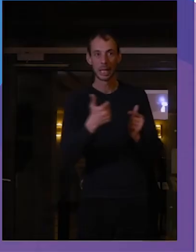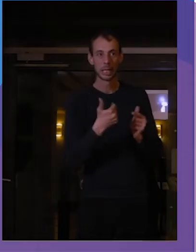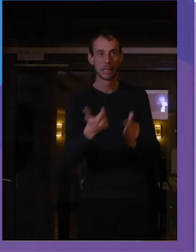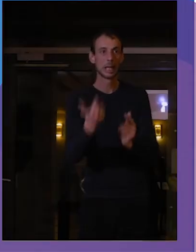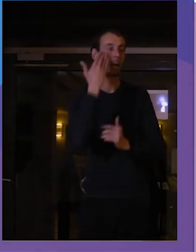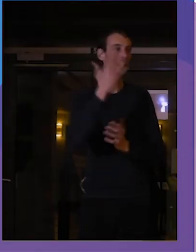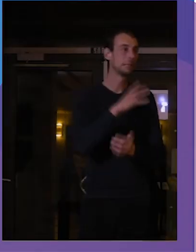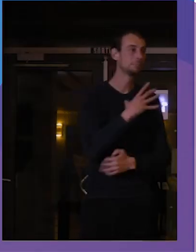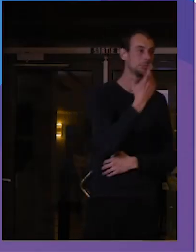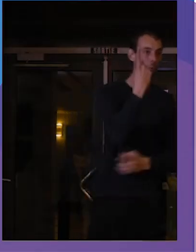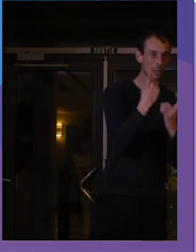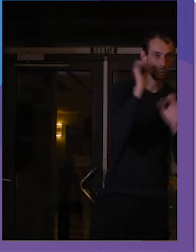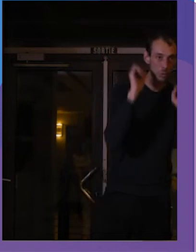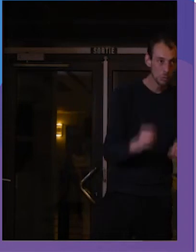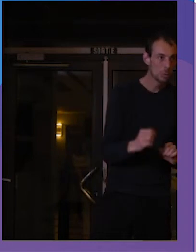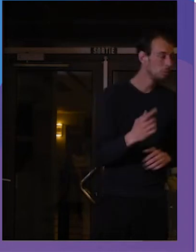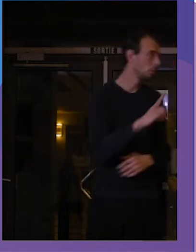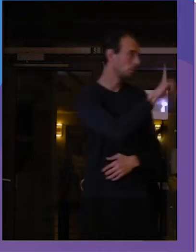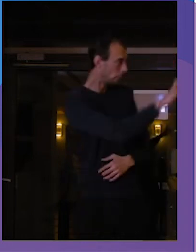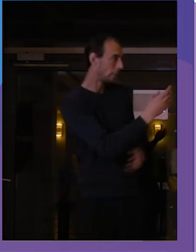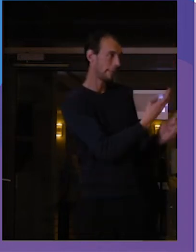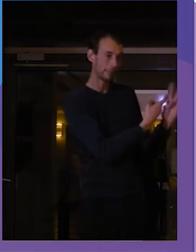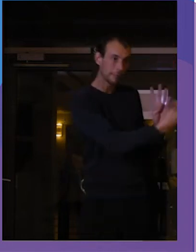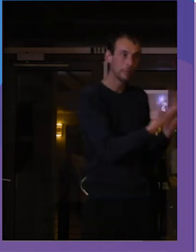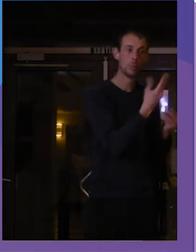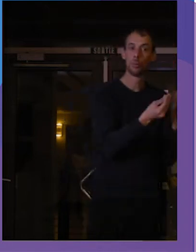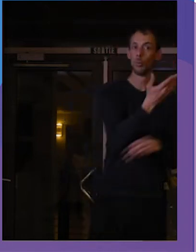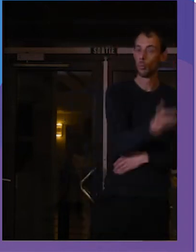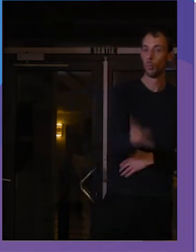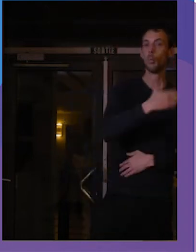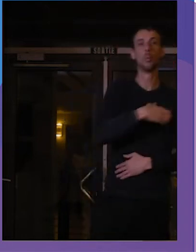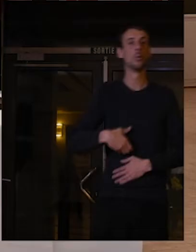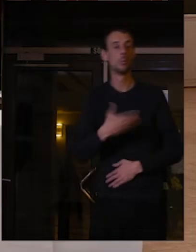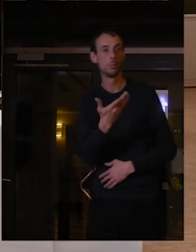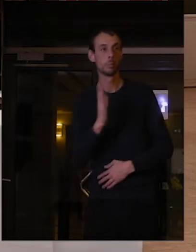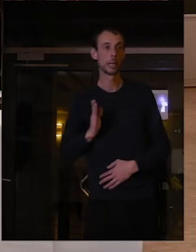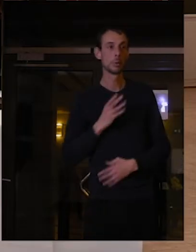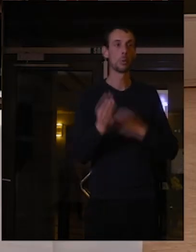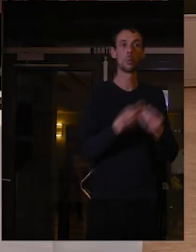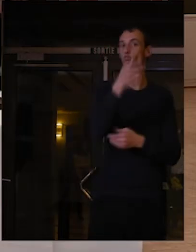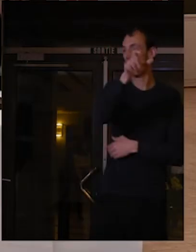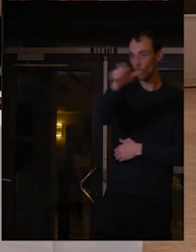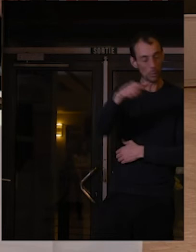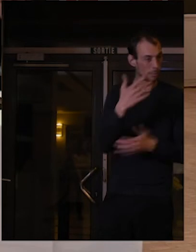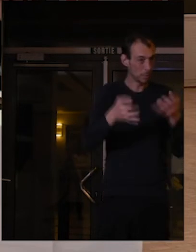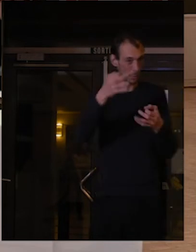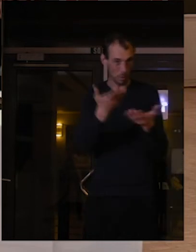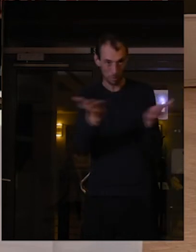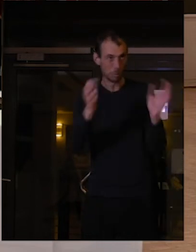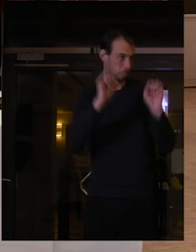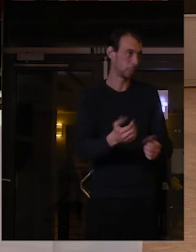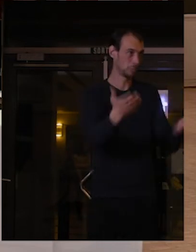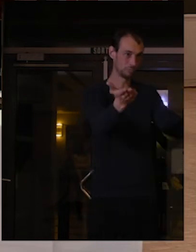quatre intervenants, aux élus de la mairie de Bordeaux, à la présidente du CDOS et aussi aux représentants du barreau de Bordeaux. Donc la parole est à